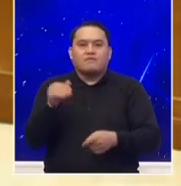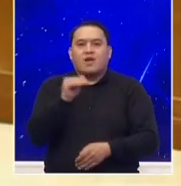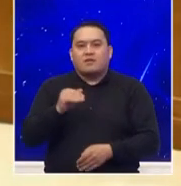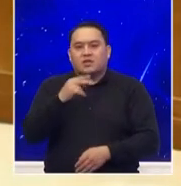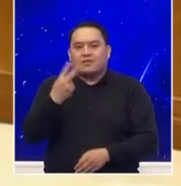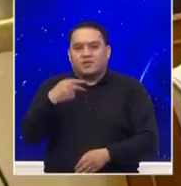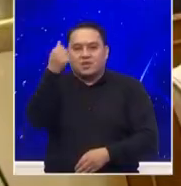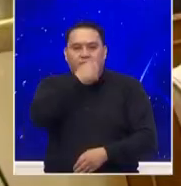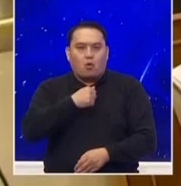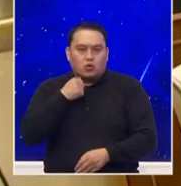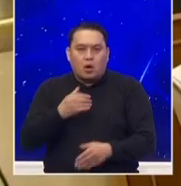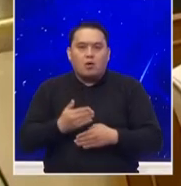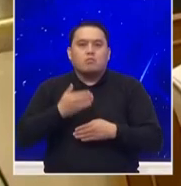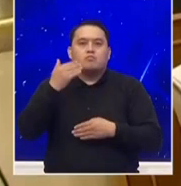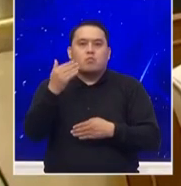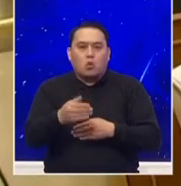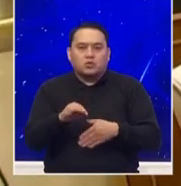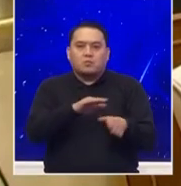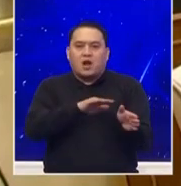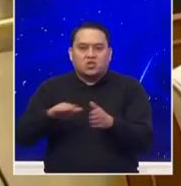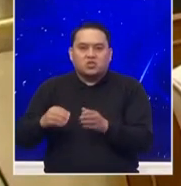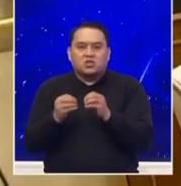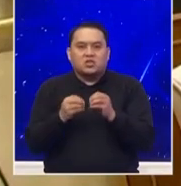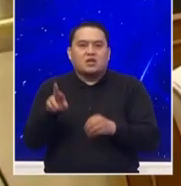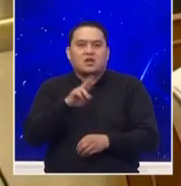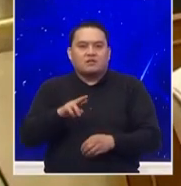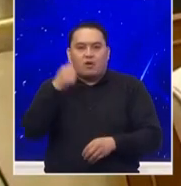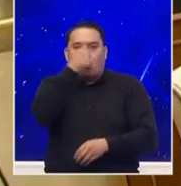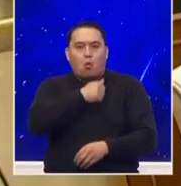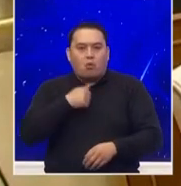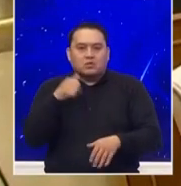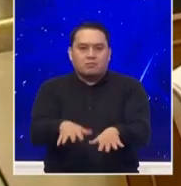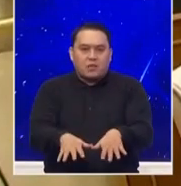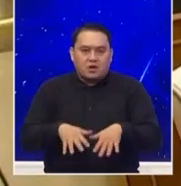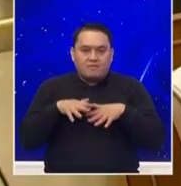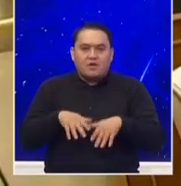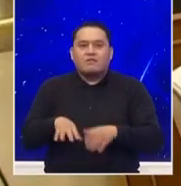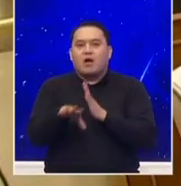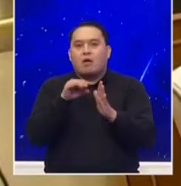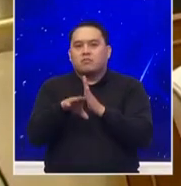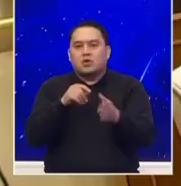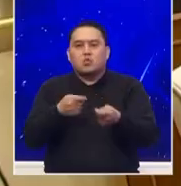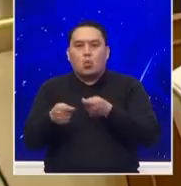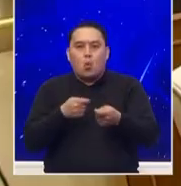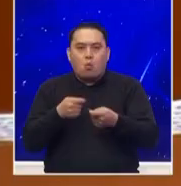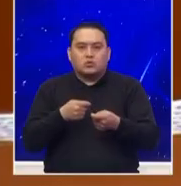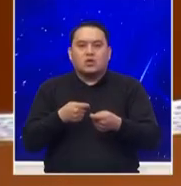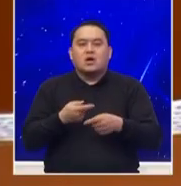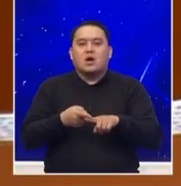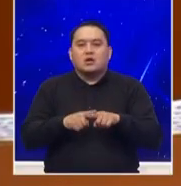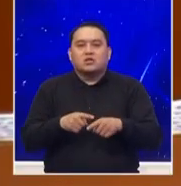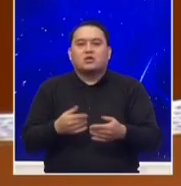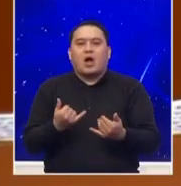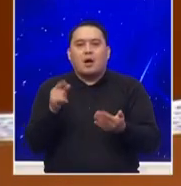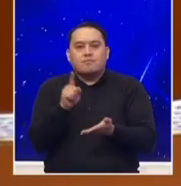февраля 2020 года. После прошедших 10 января текущего года парламентских выборов правительство сложила полномочия, и